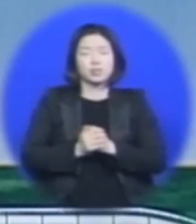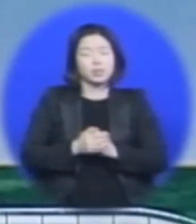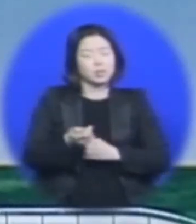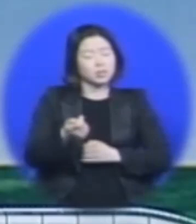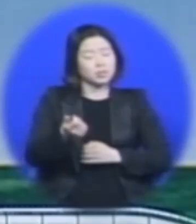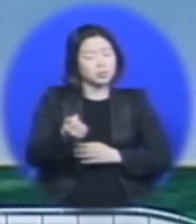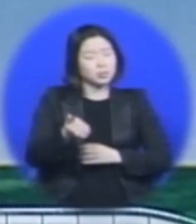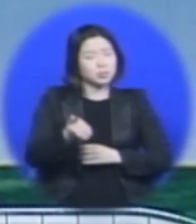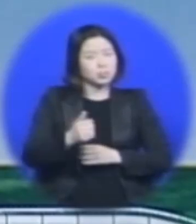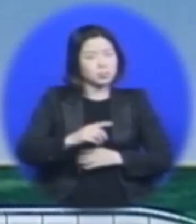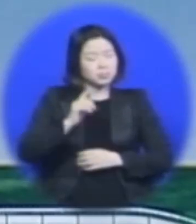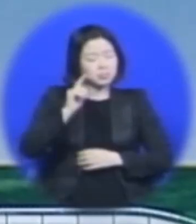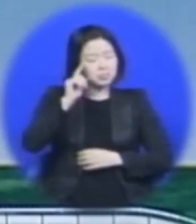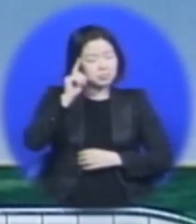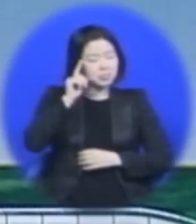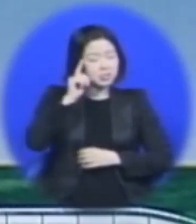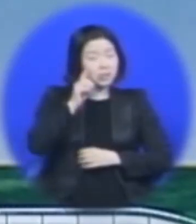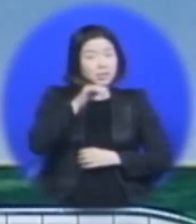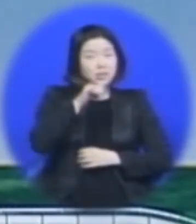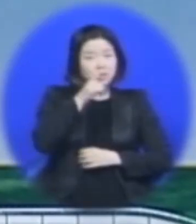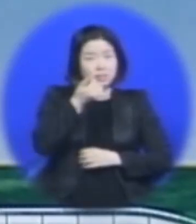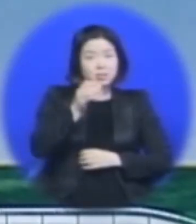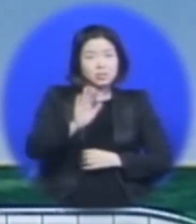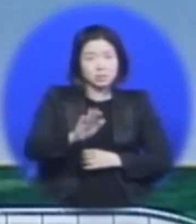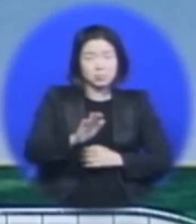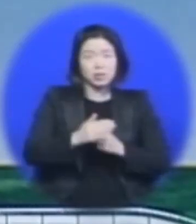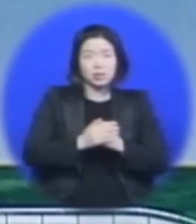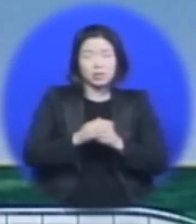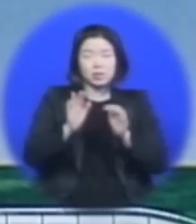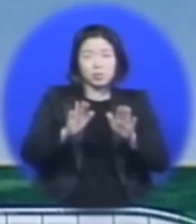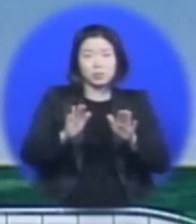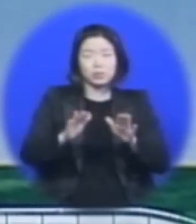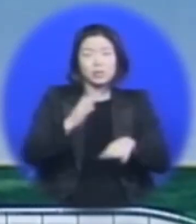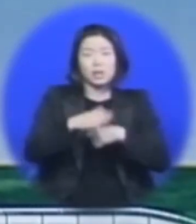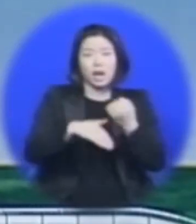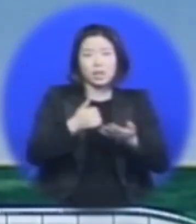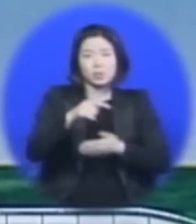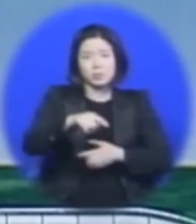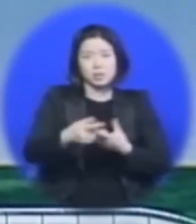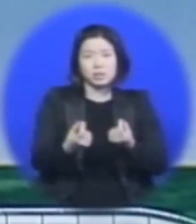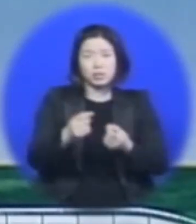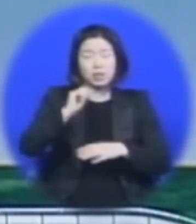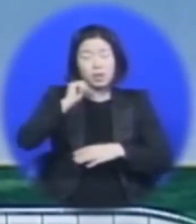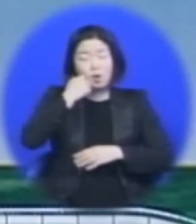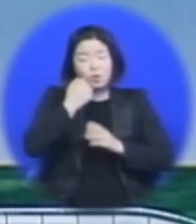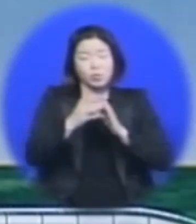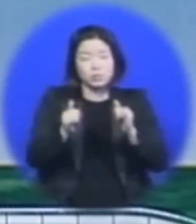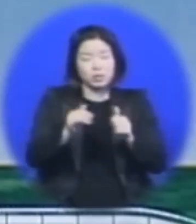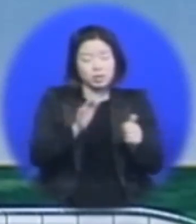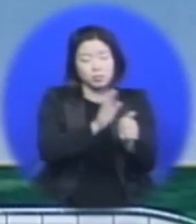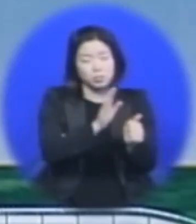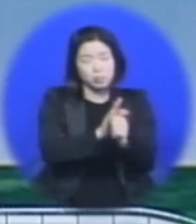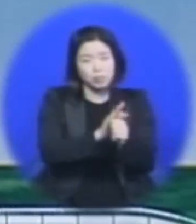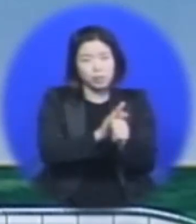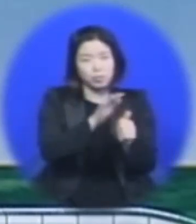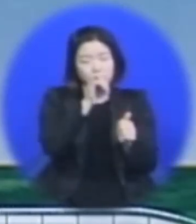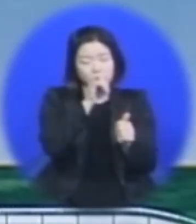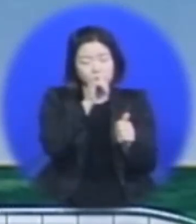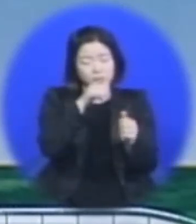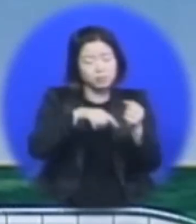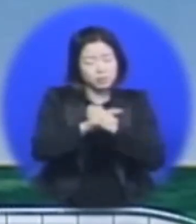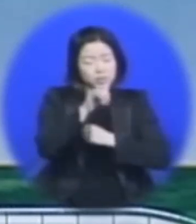약간 짜증이 나려고 하다가 오늘은 하나님이 이렇게 어려운 사람을 도우라고 하시는 뜻이 있는 날이